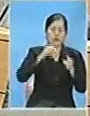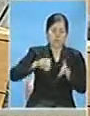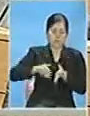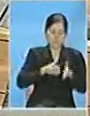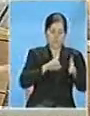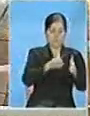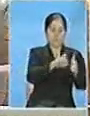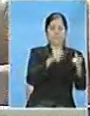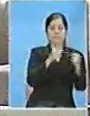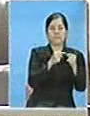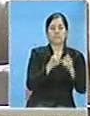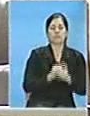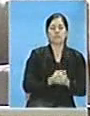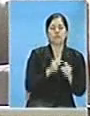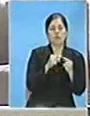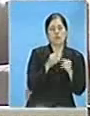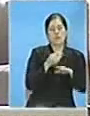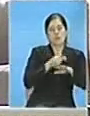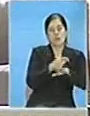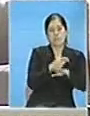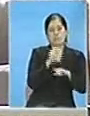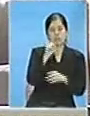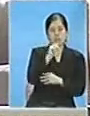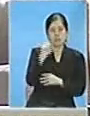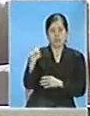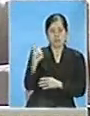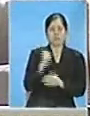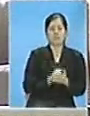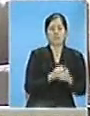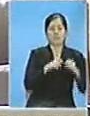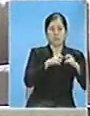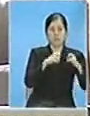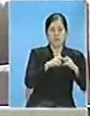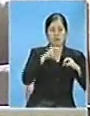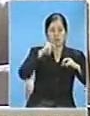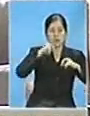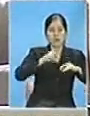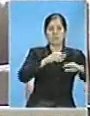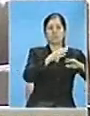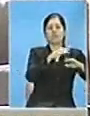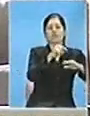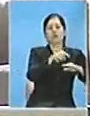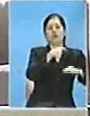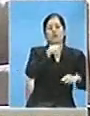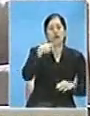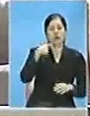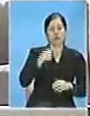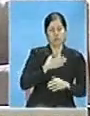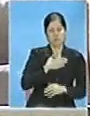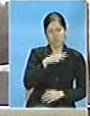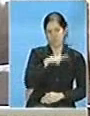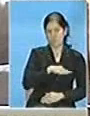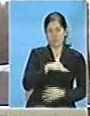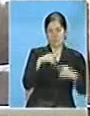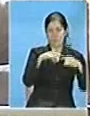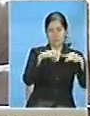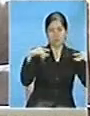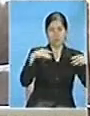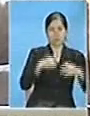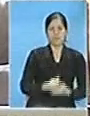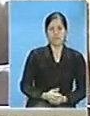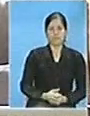เรือยังเดินไม่ได้เลยแล้วท่านบอกท่านมาปิดนะครับเพราะว่าน้ำจากคลองจะเข้าไปผมว่ามันไม่ใช่นะท่านบอ